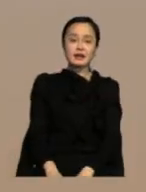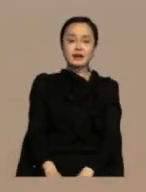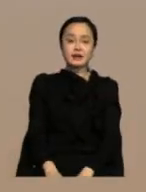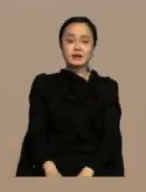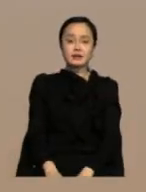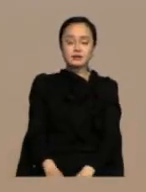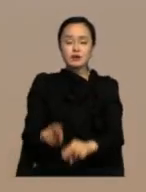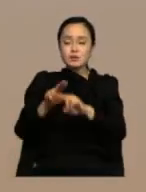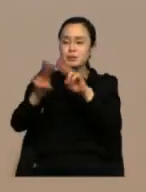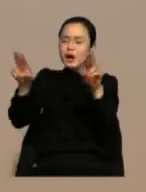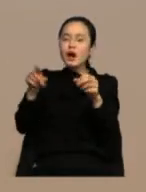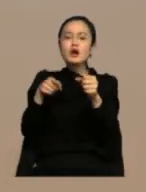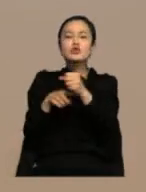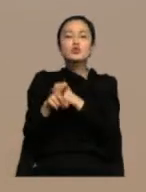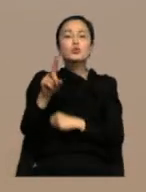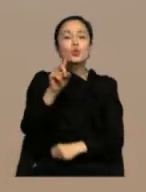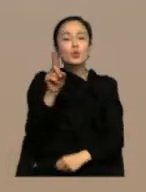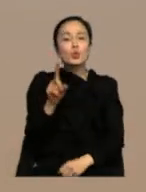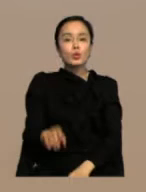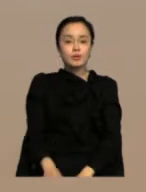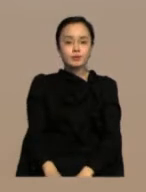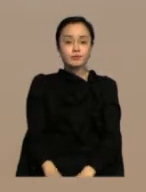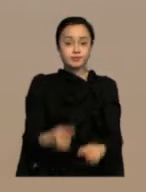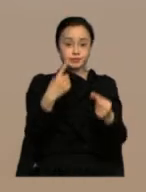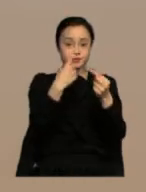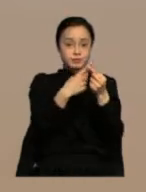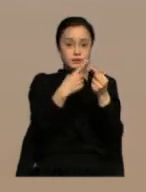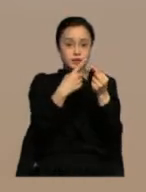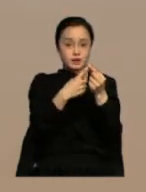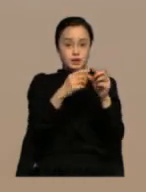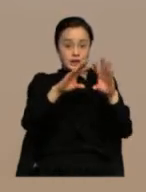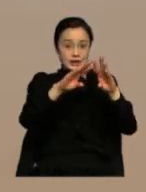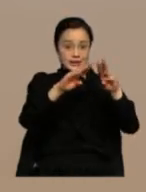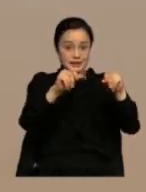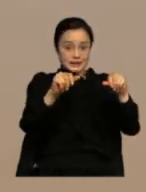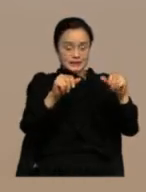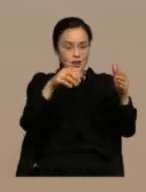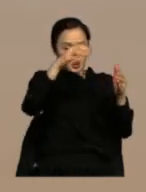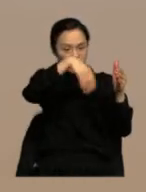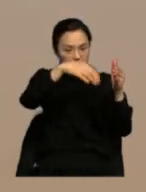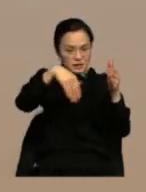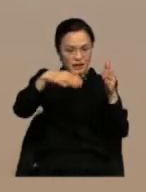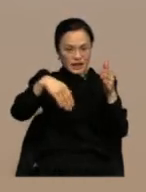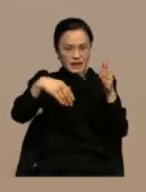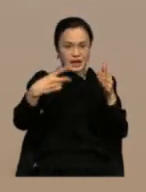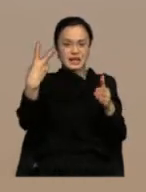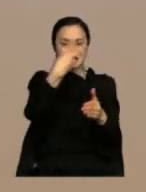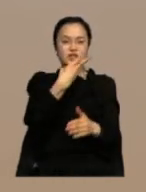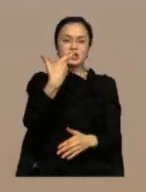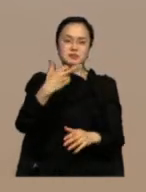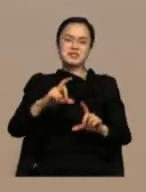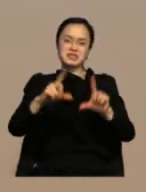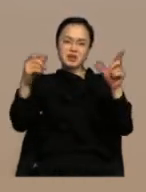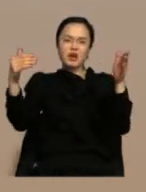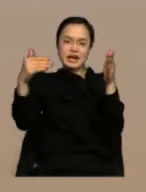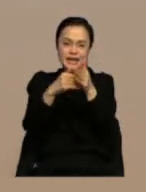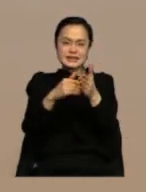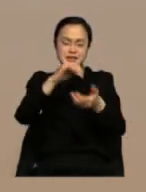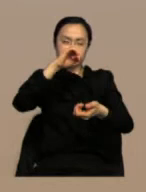세 가지입니다 대지 조성 공사 허가 기관인 2017년 3월까지 대지조성 이 완료되지 않았고